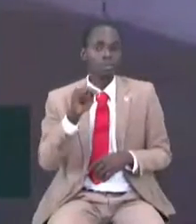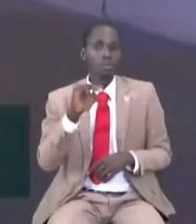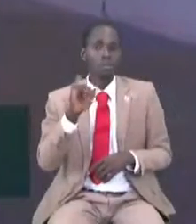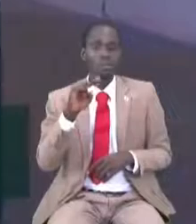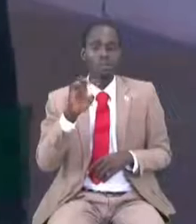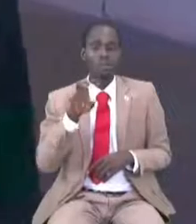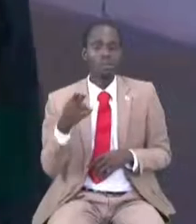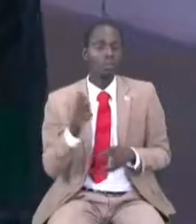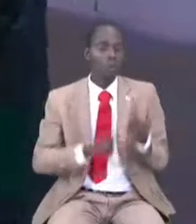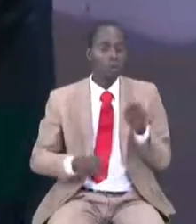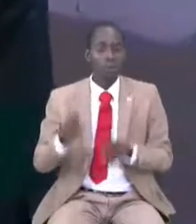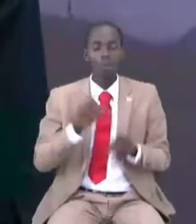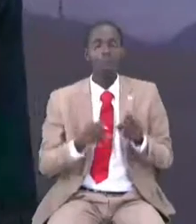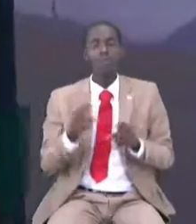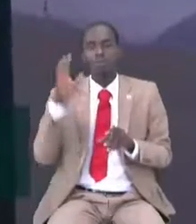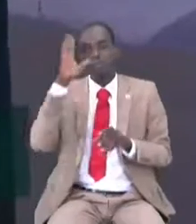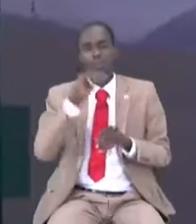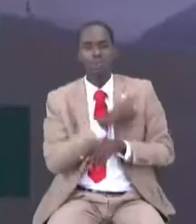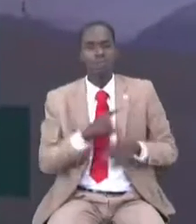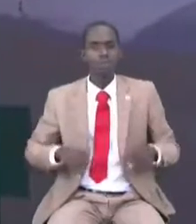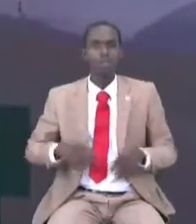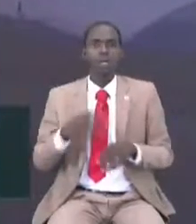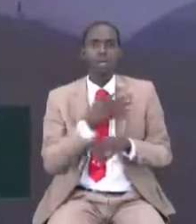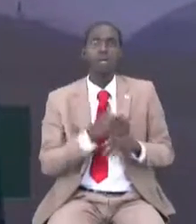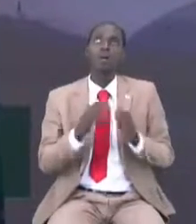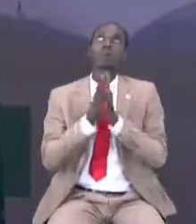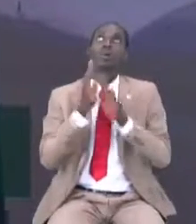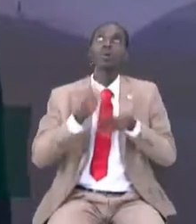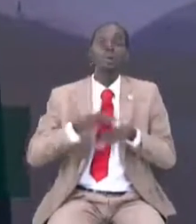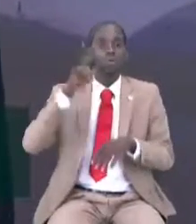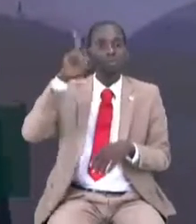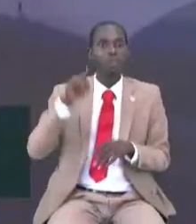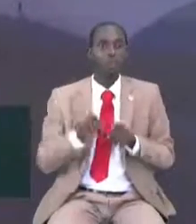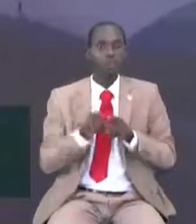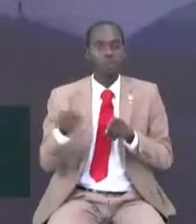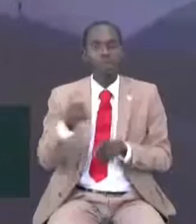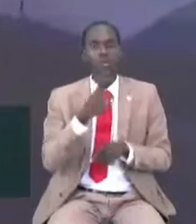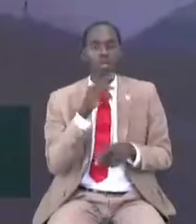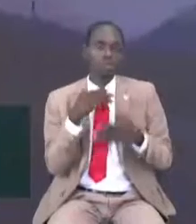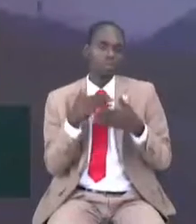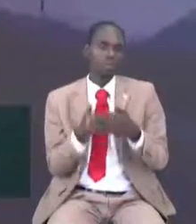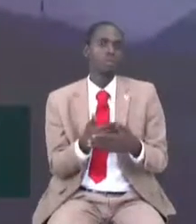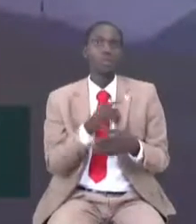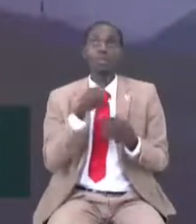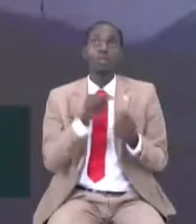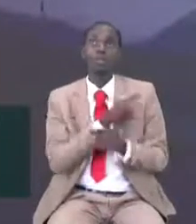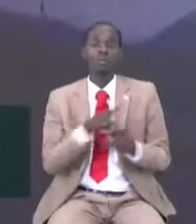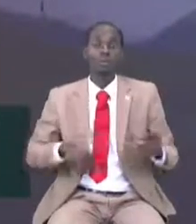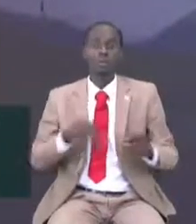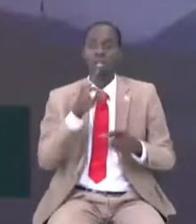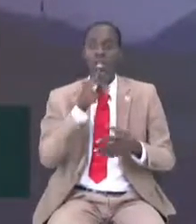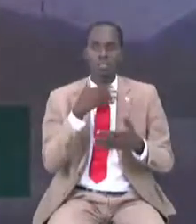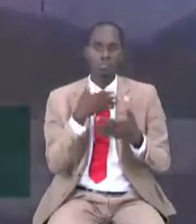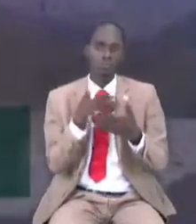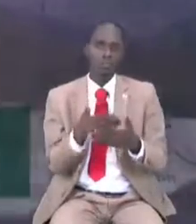pendant qu'il se trouve, invoquez-le tandis qu'il est prêt. Qu'est-ce que le Seigneur cherche? Voilà le verset 7. Que le méchant abandonne sa